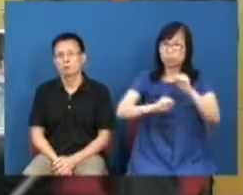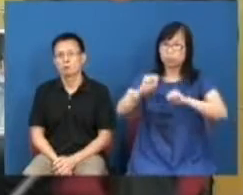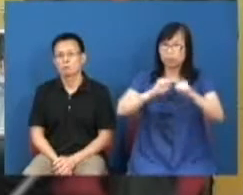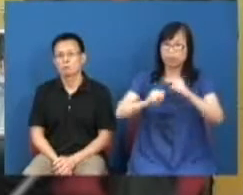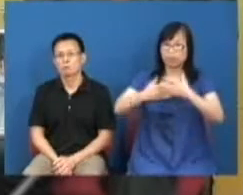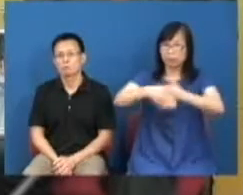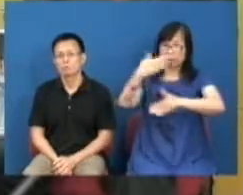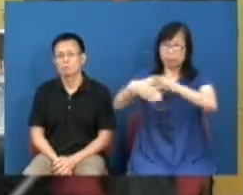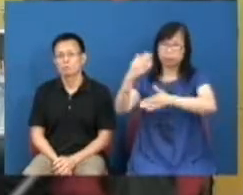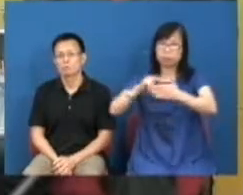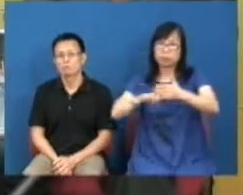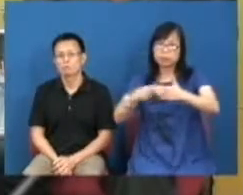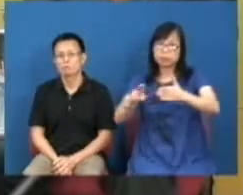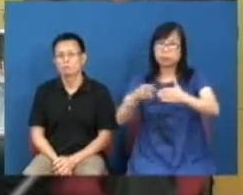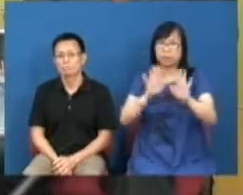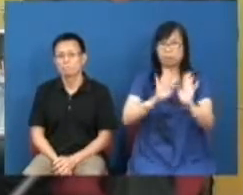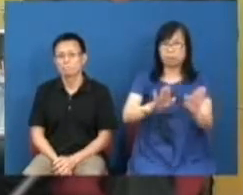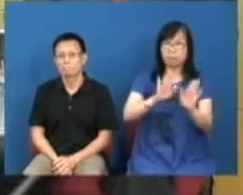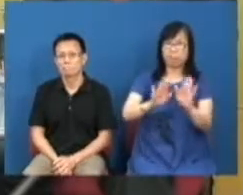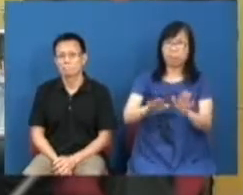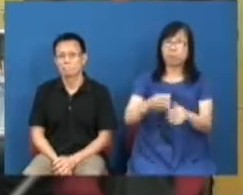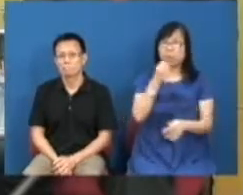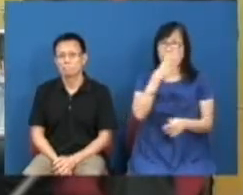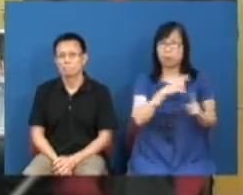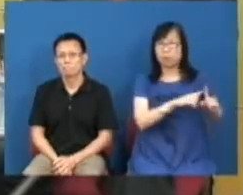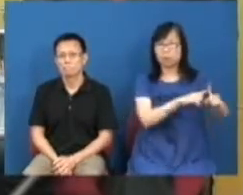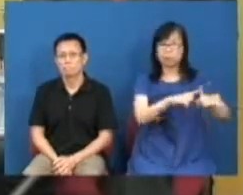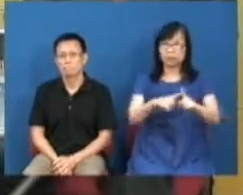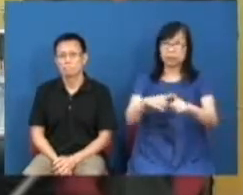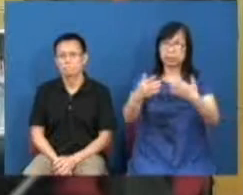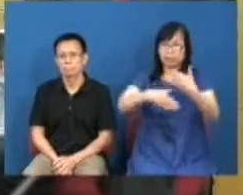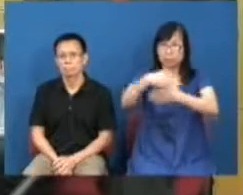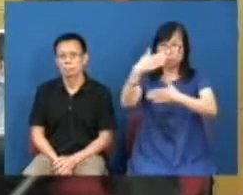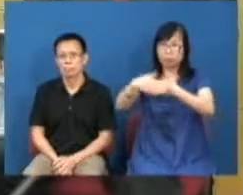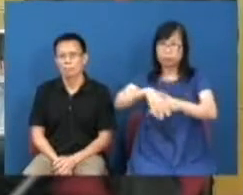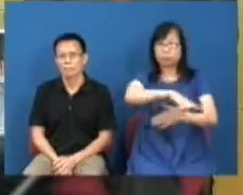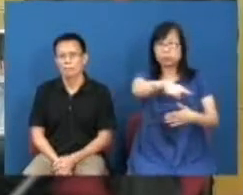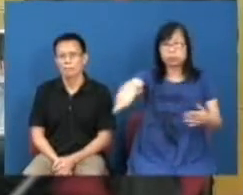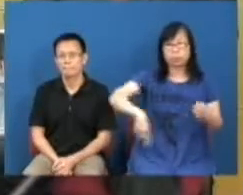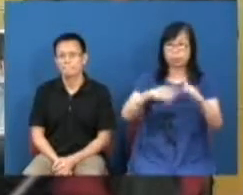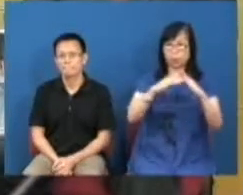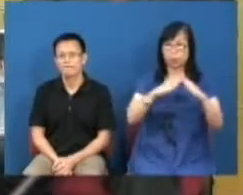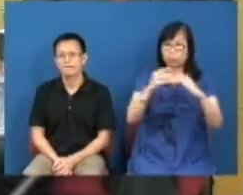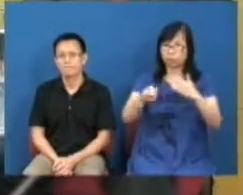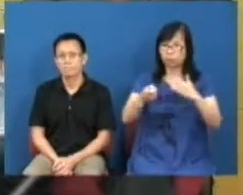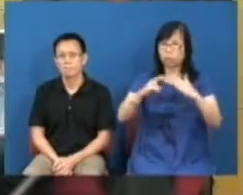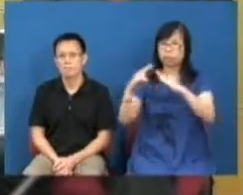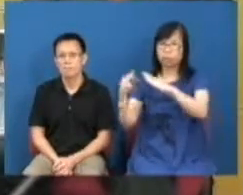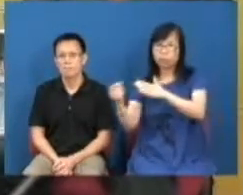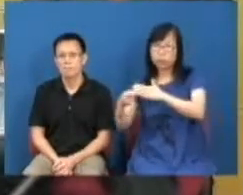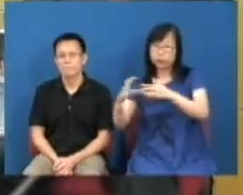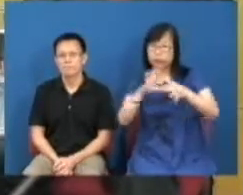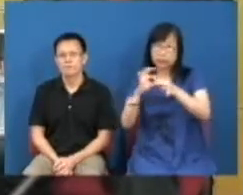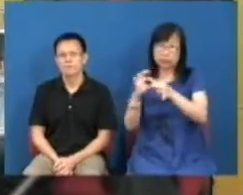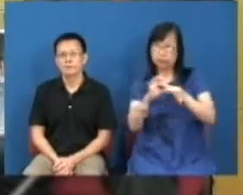樓宇維修呢個範疇咧，就幫到即係居民手，就係喺一啲屋苑。 鄰居與鄰居之間、鄰舍之間